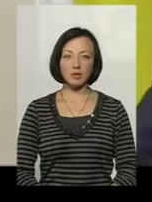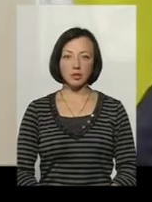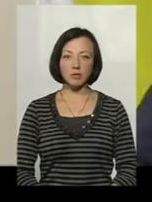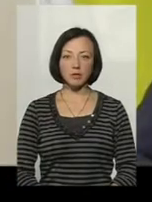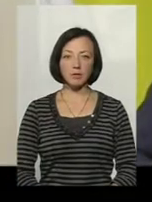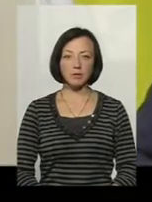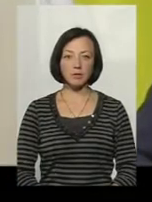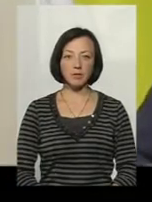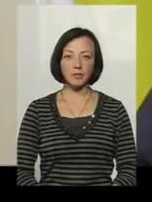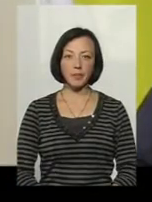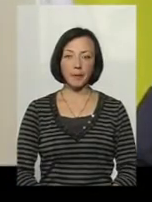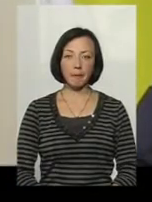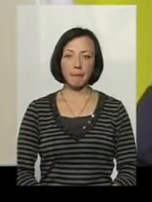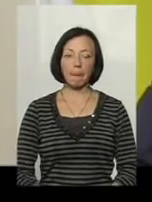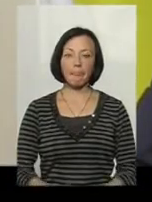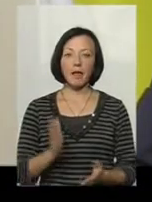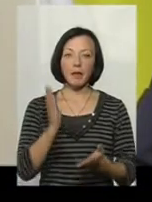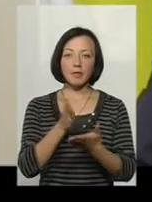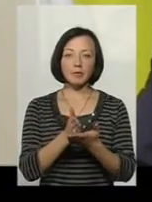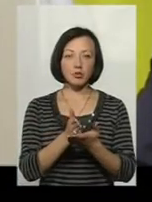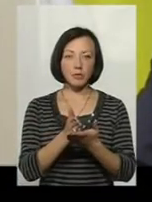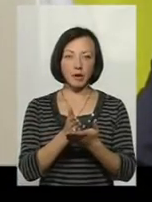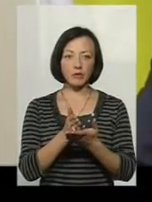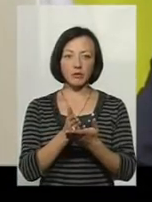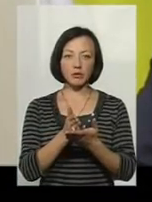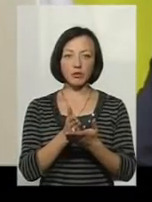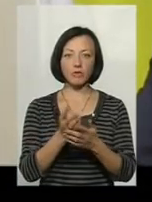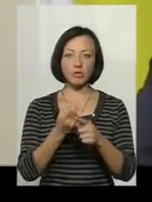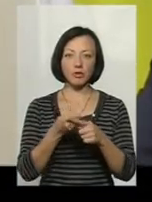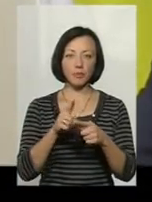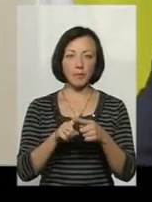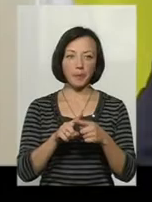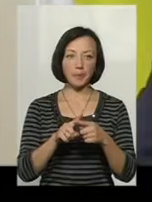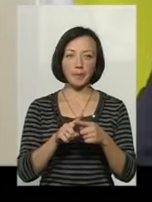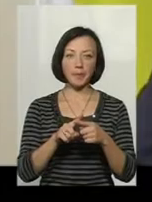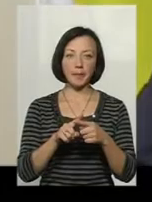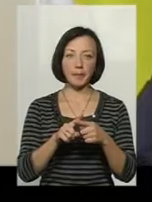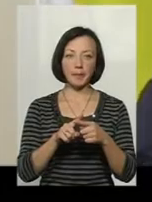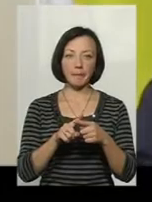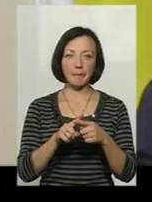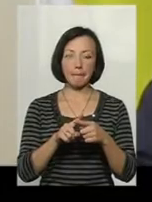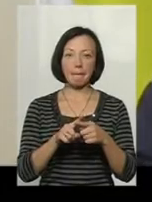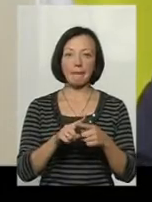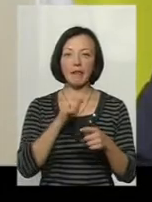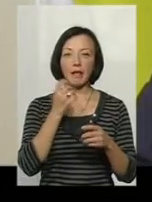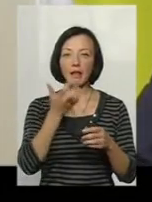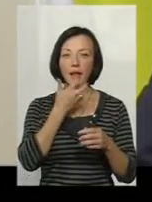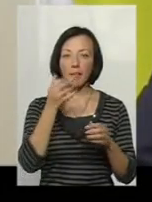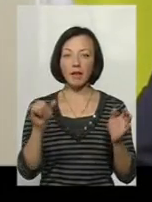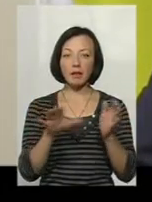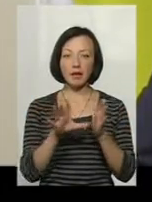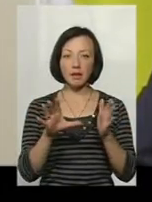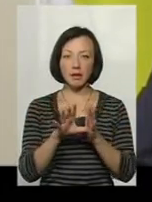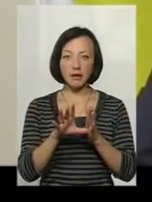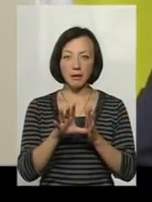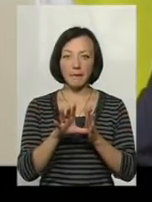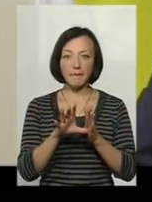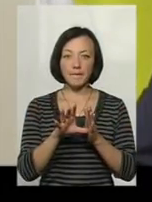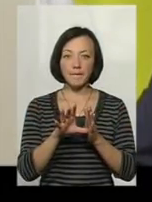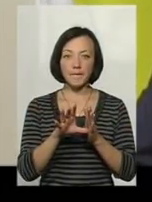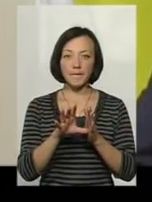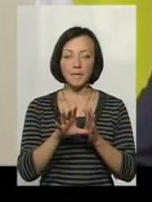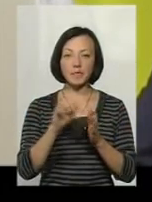Ми рухаємося по напрямку того, щоб оздоровити галузь теплоенергетики, і тут спільне завдання, я думаю,